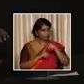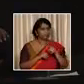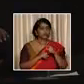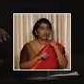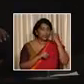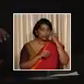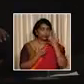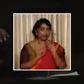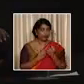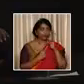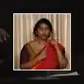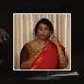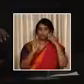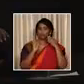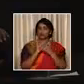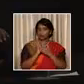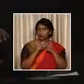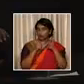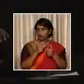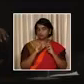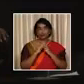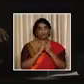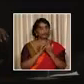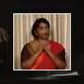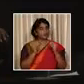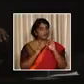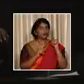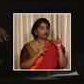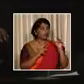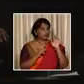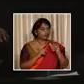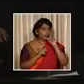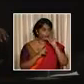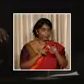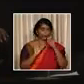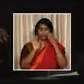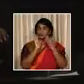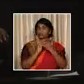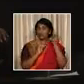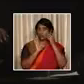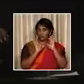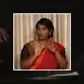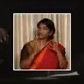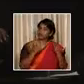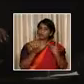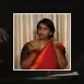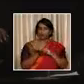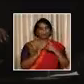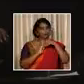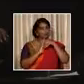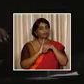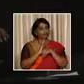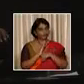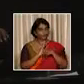நீதியை காணாமல் விட்டால் அதற்கான உண்மைகளை கண்டறியாமல் விட்டால் இந்த நாடு இன்னும் ஒரு அதள பாதாளத்திற்கு செல்லும் குறிப்பாக யுத்தம்